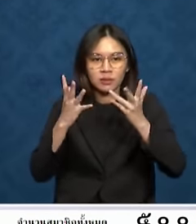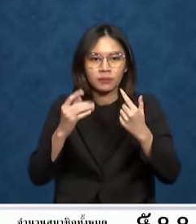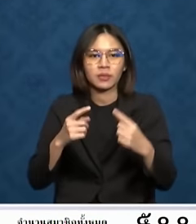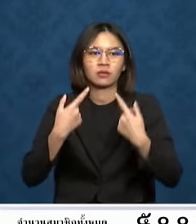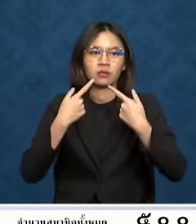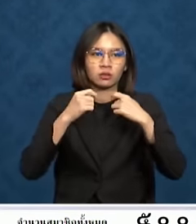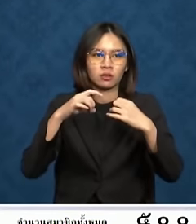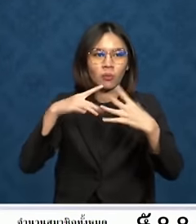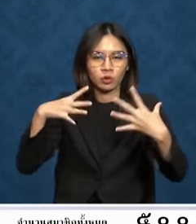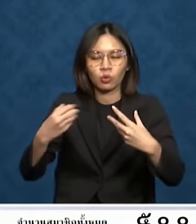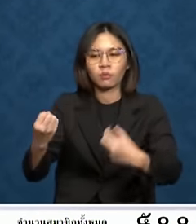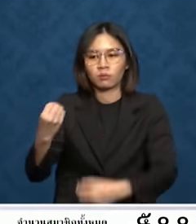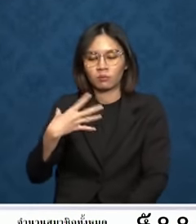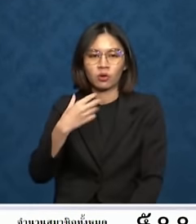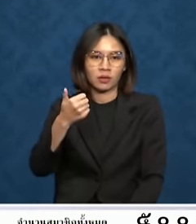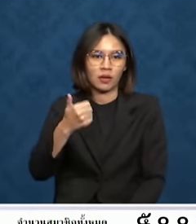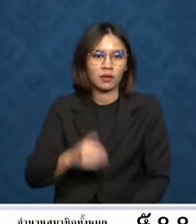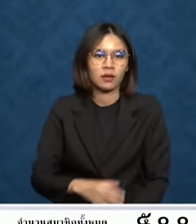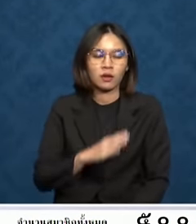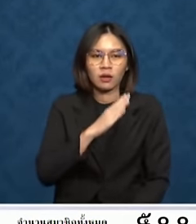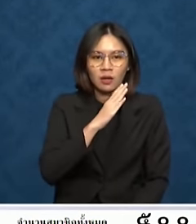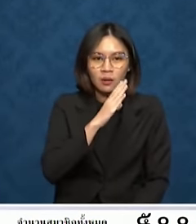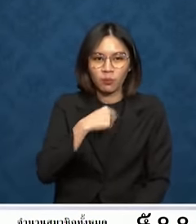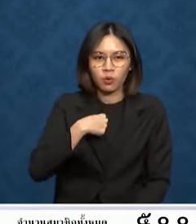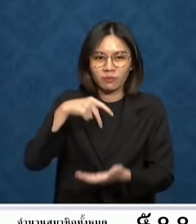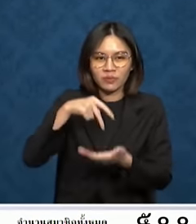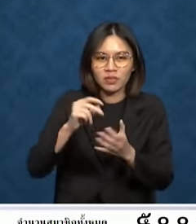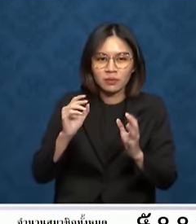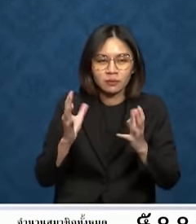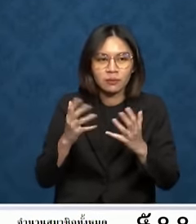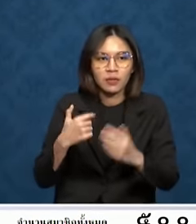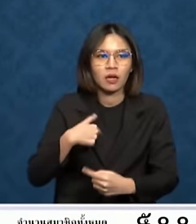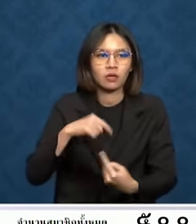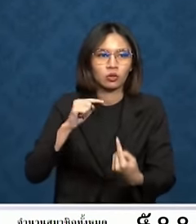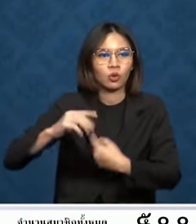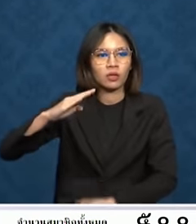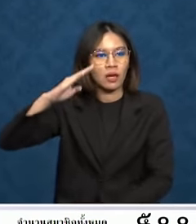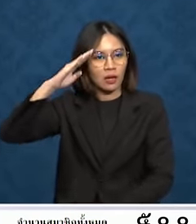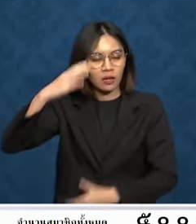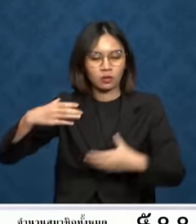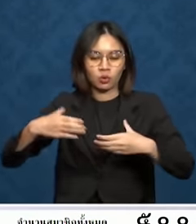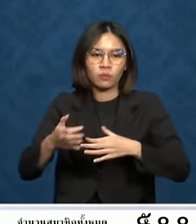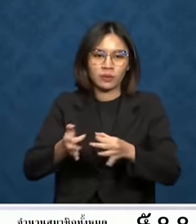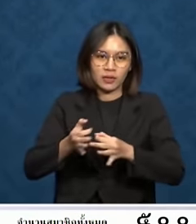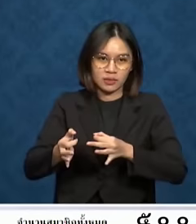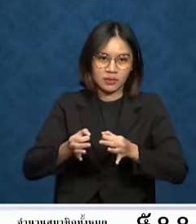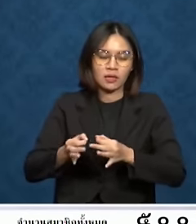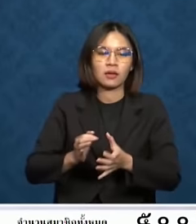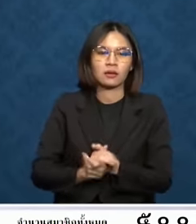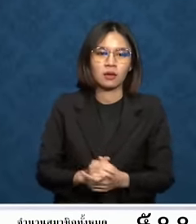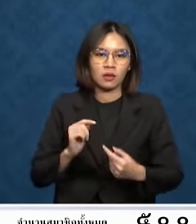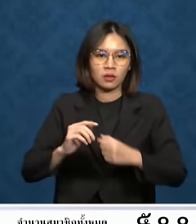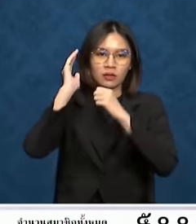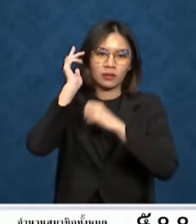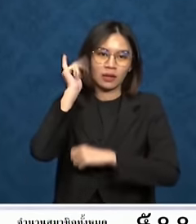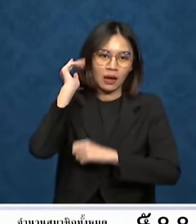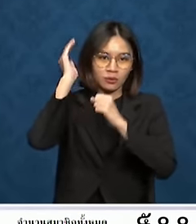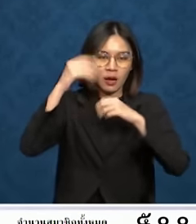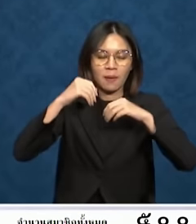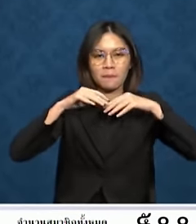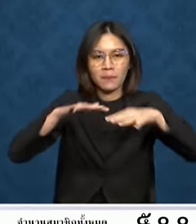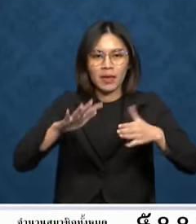หมดท่านบอกได้ถ้าผมไม่ลุกขึ้นเองผมก็จะให้ทางทหารให้ทางกองทัพเขาชี้แจงนะแถลงข่าวชี้แจงหรือ